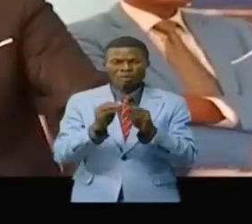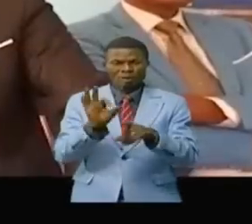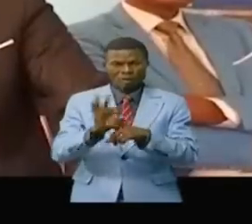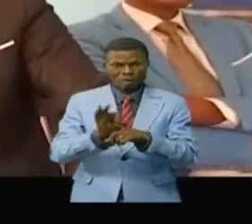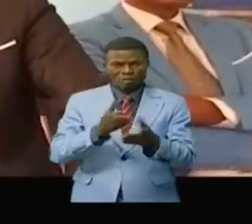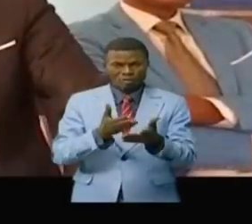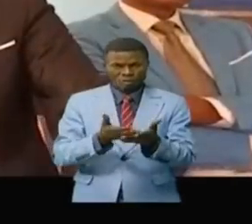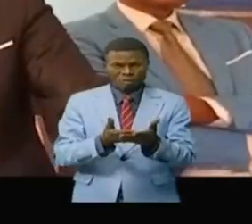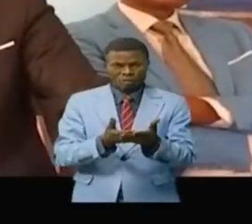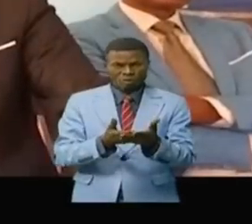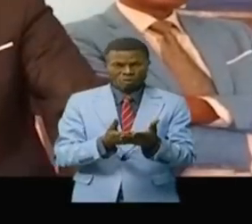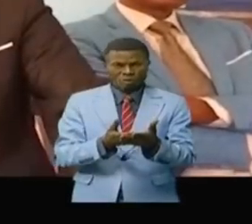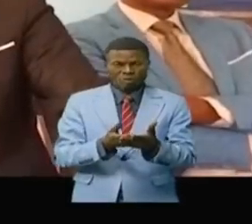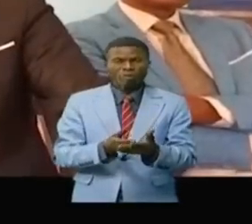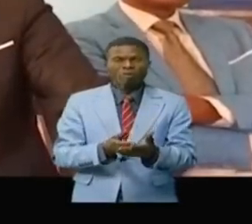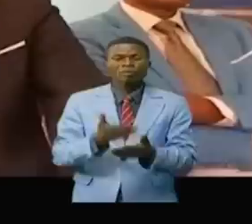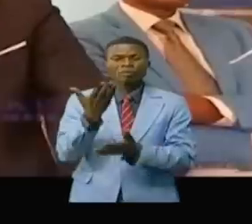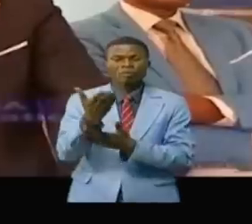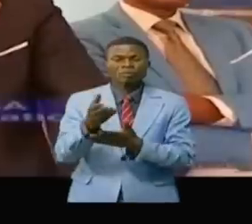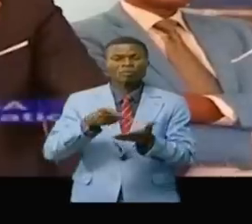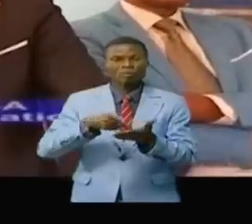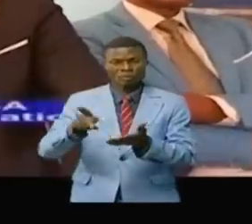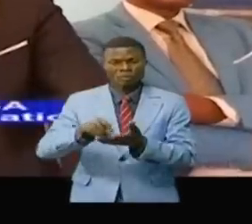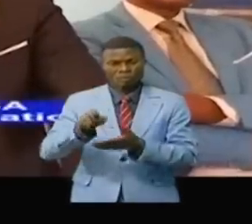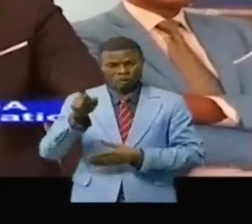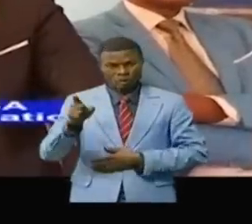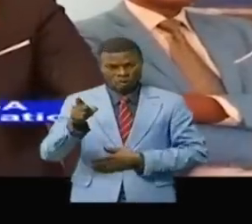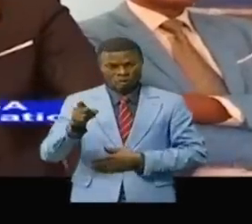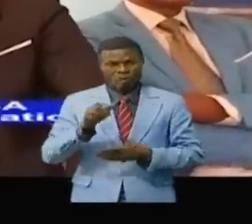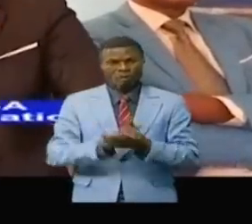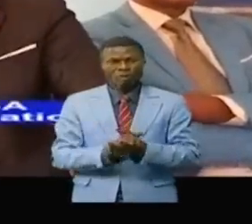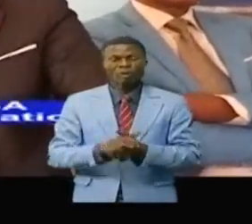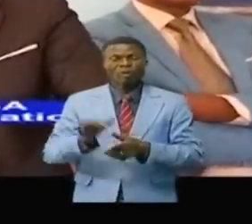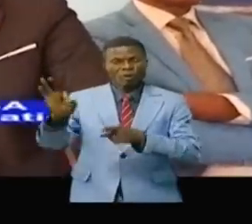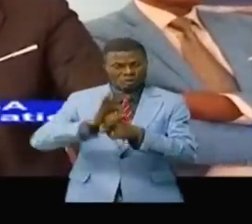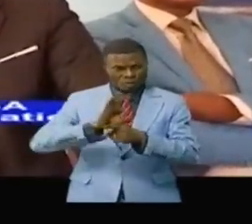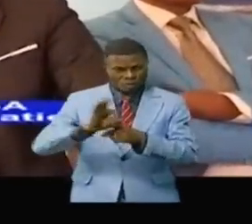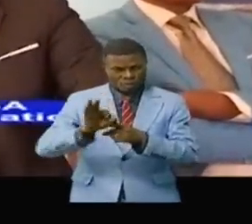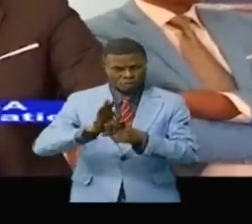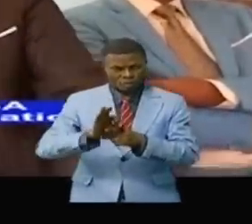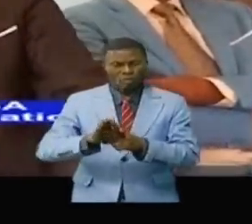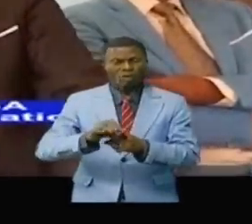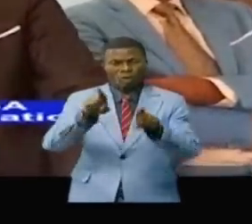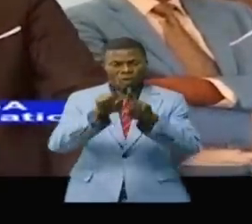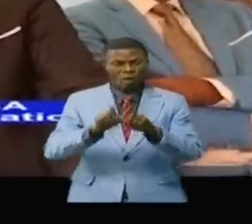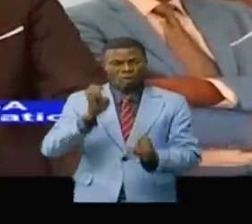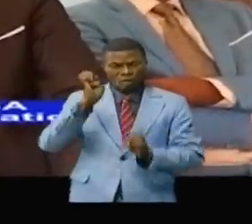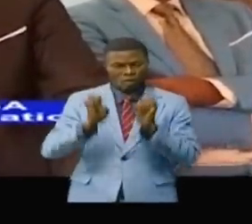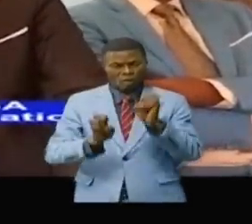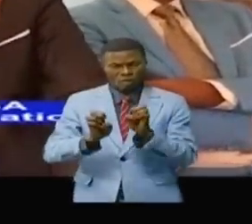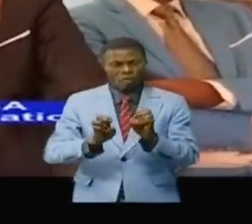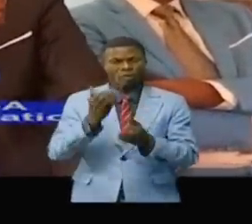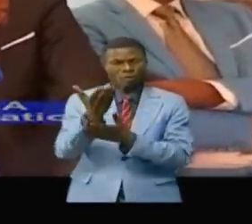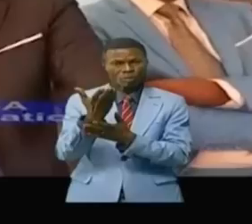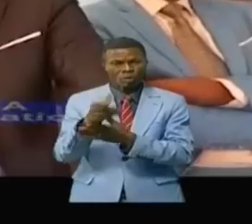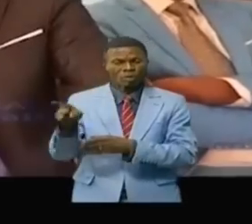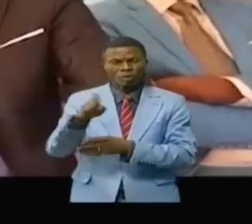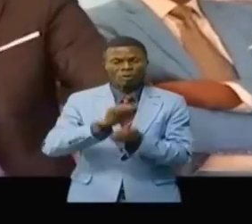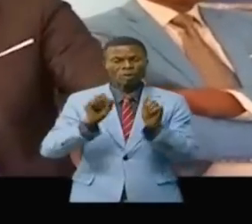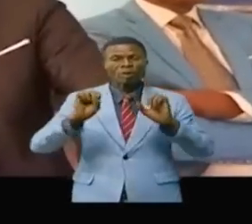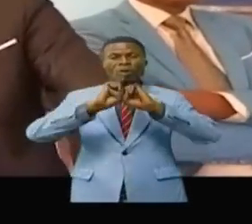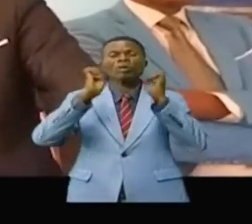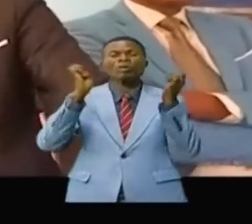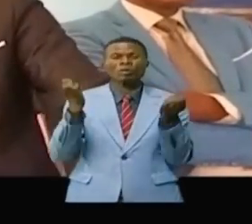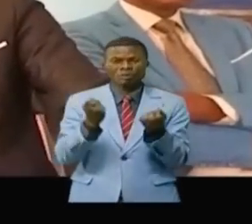En dehors de votre trilogie, contrôler, former et évaluer, je reconnais sur le plan social qu'il